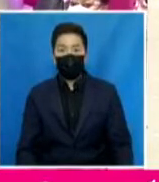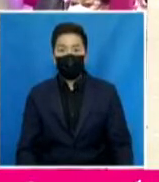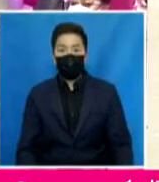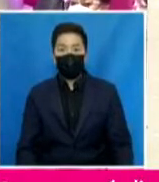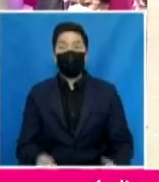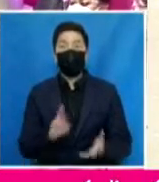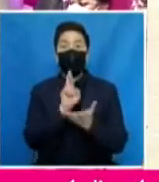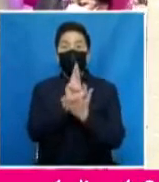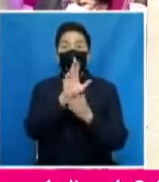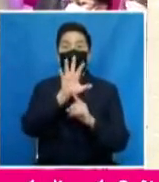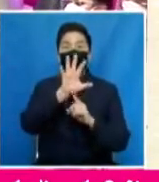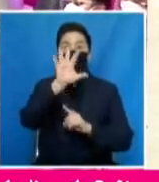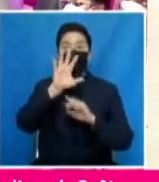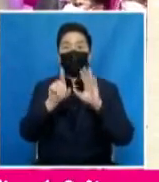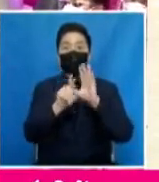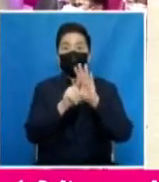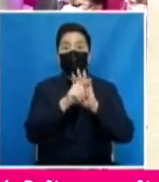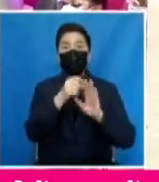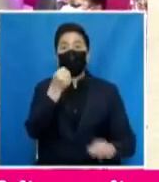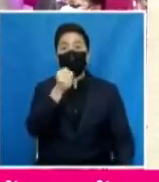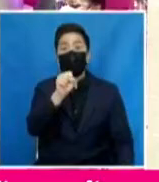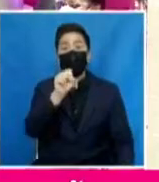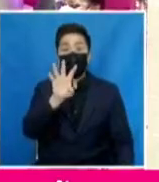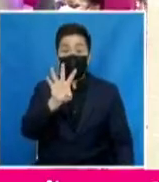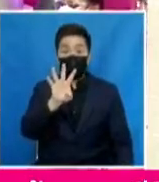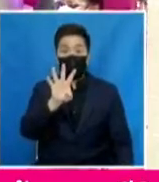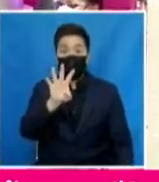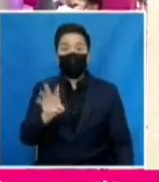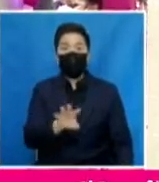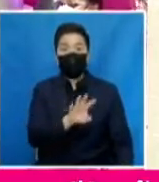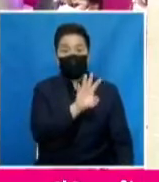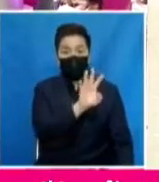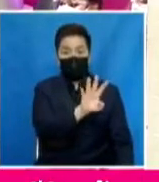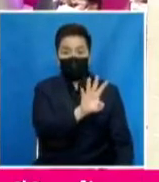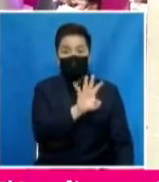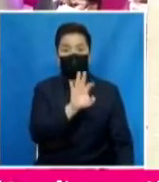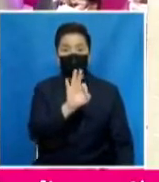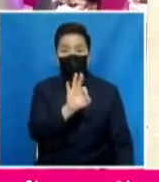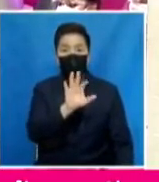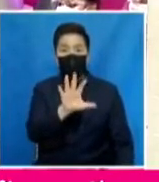อันดับที่5หมุนครั้งที่14เลขที่ออก